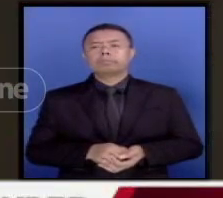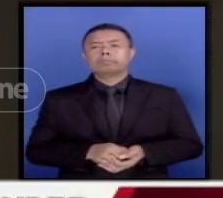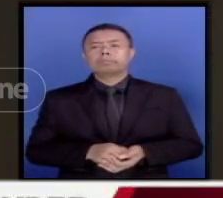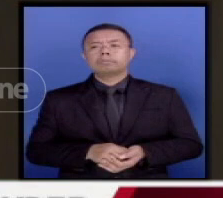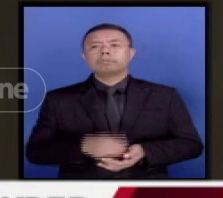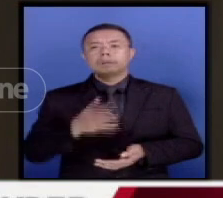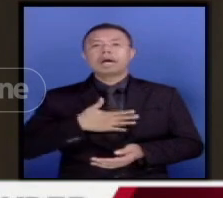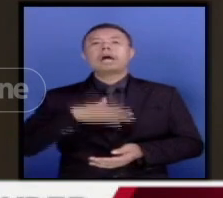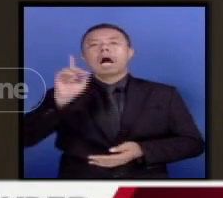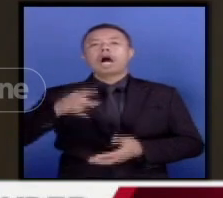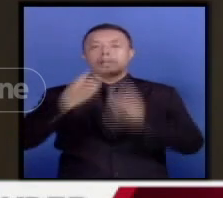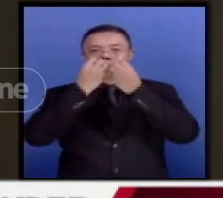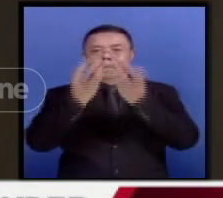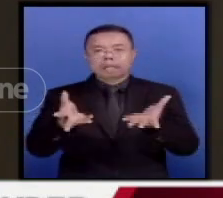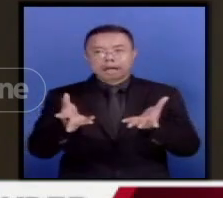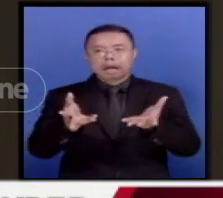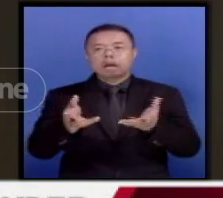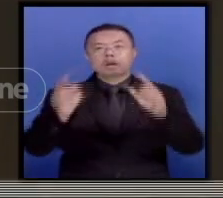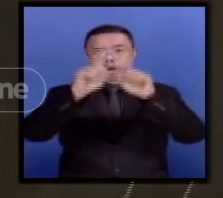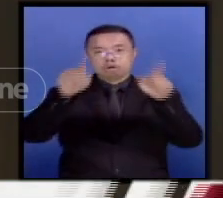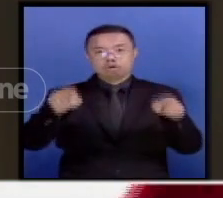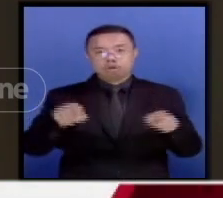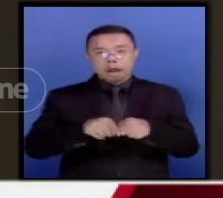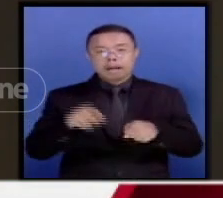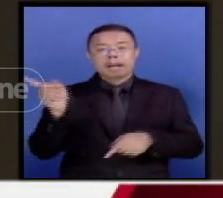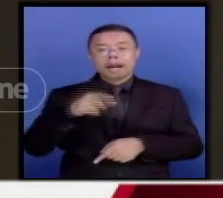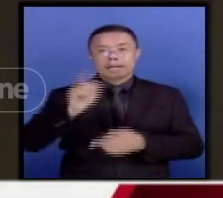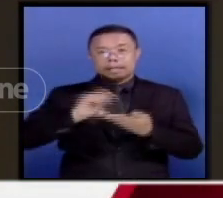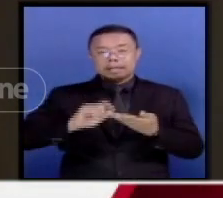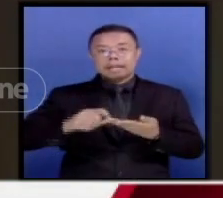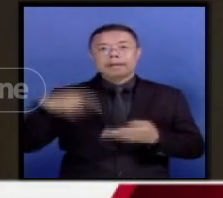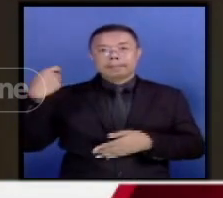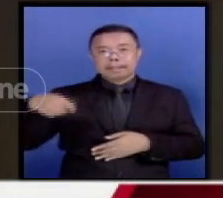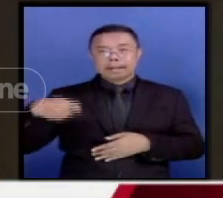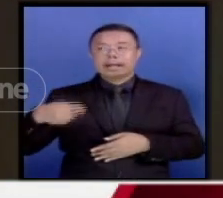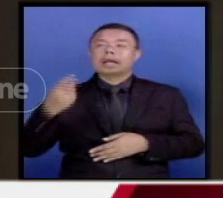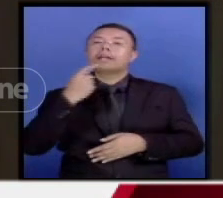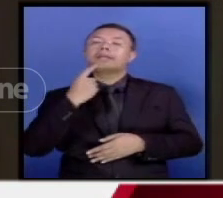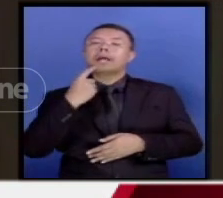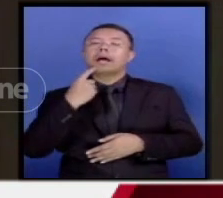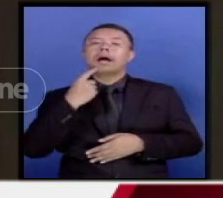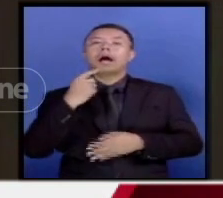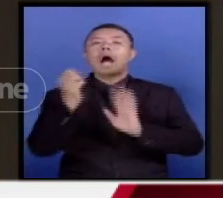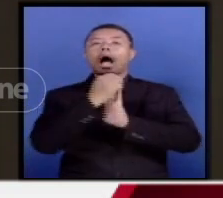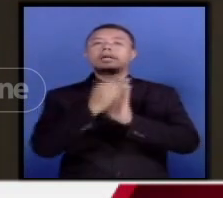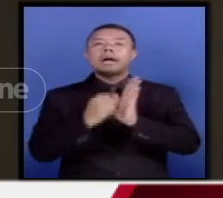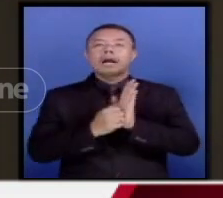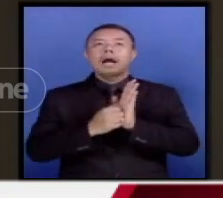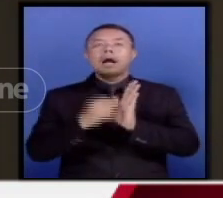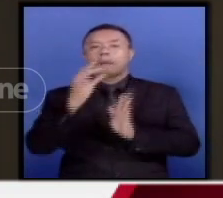Saya perlu menjelaskan surat yang dikeluarkan oleh Sekretariat Kabinet berkaitan dengan buka puasa